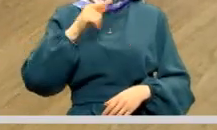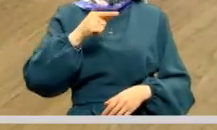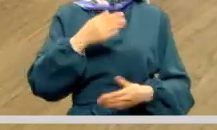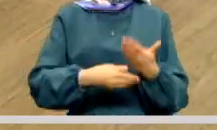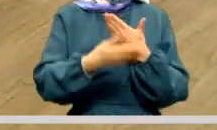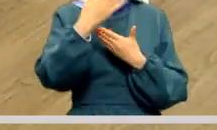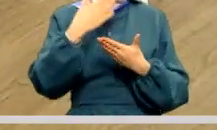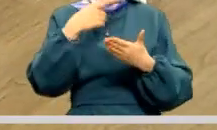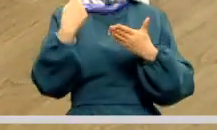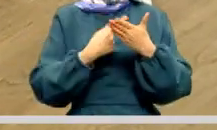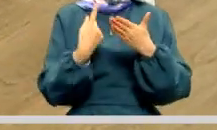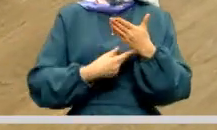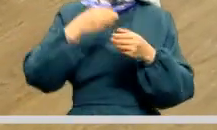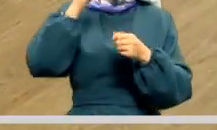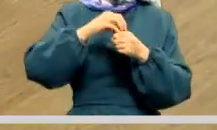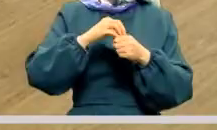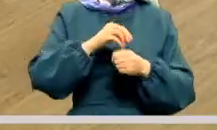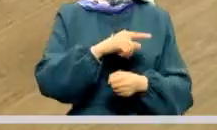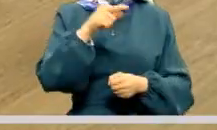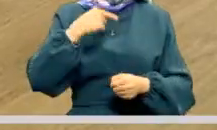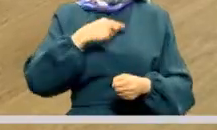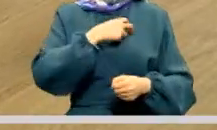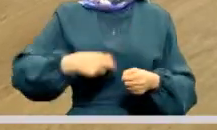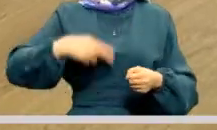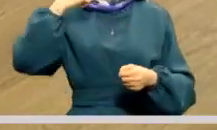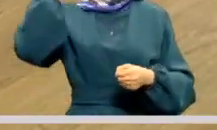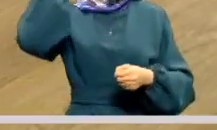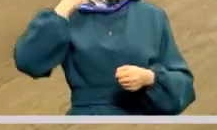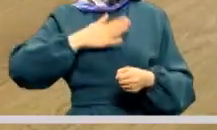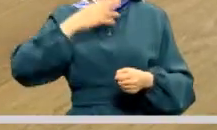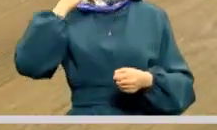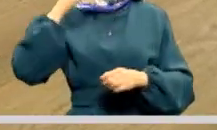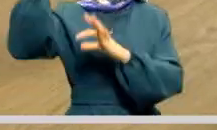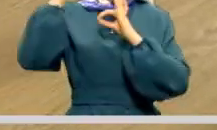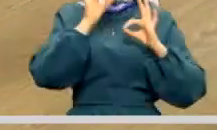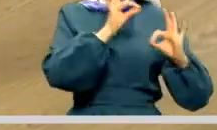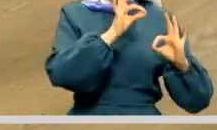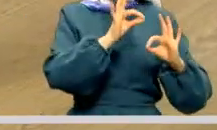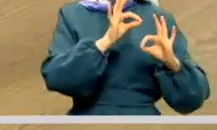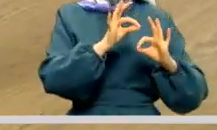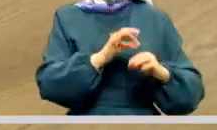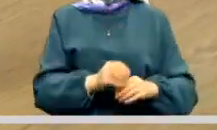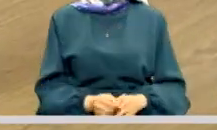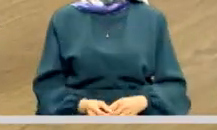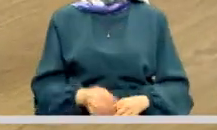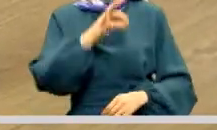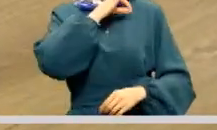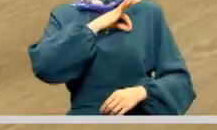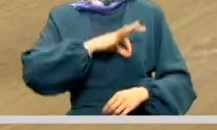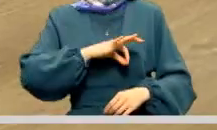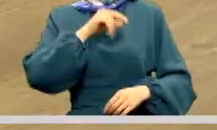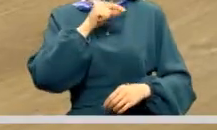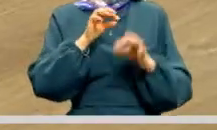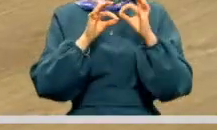kur'an-ı Kerim'in bizzat peygamberimizin ahlakı onun gönderilmesi nin hikmeti niçin gönderildiği ile ilgili